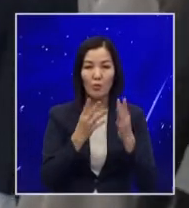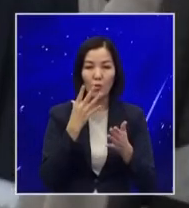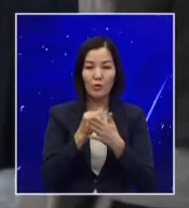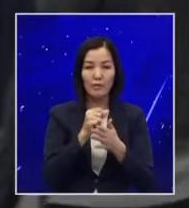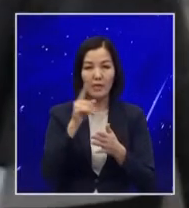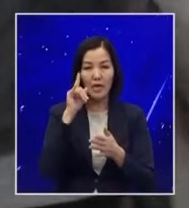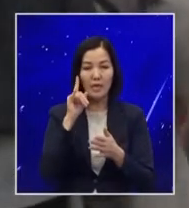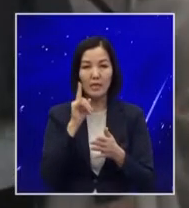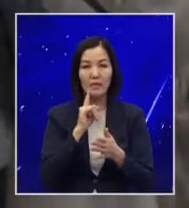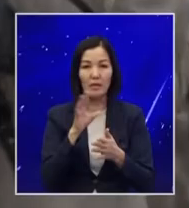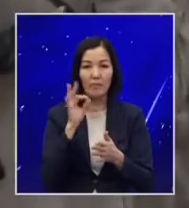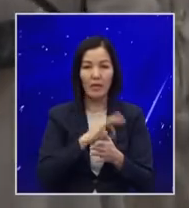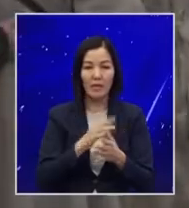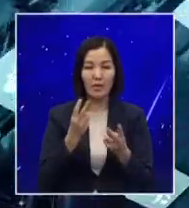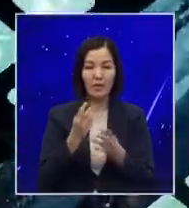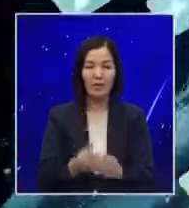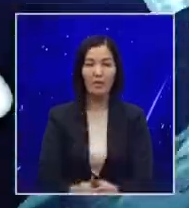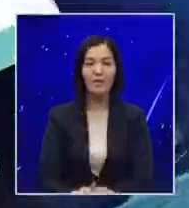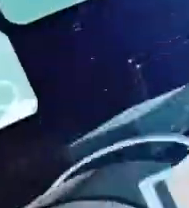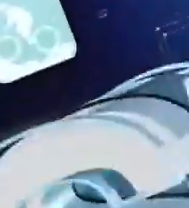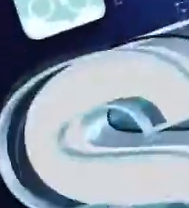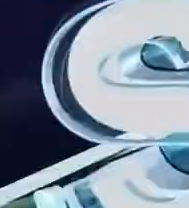өзіміздің өнімдерді пайдалануда.